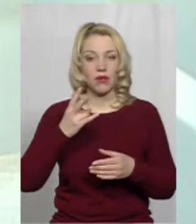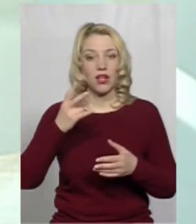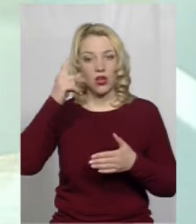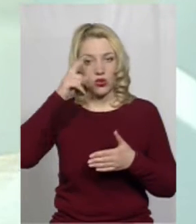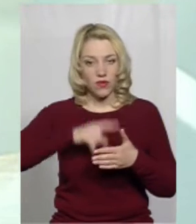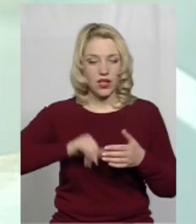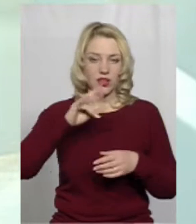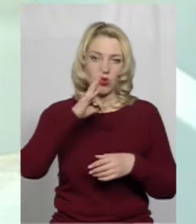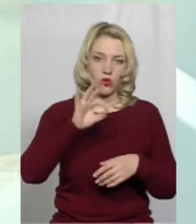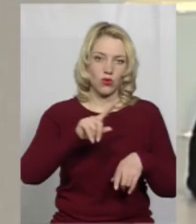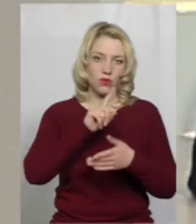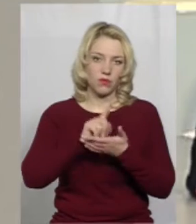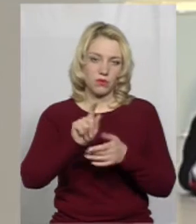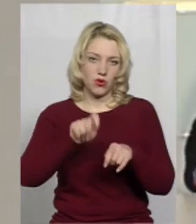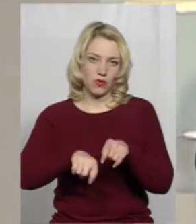але перевіряй.